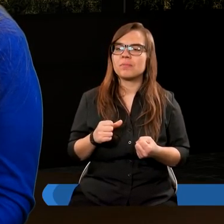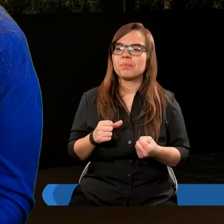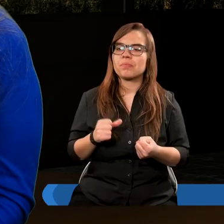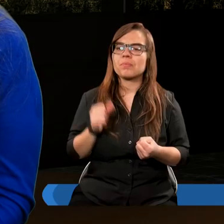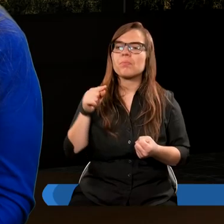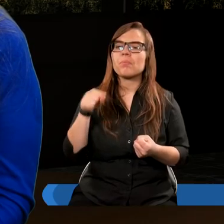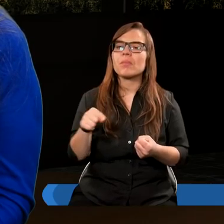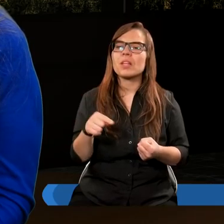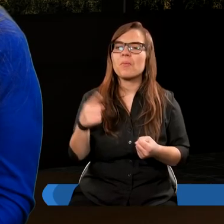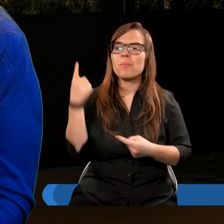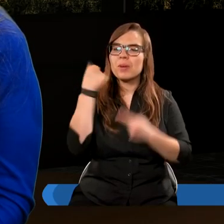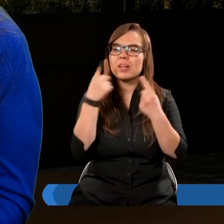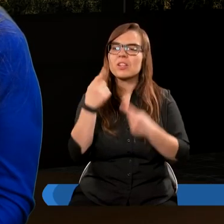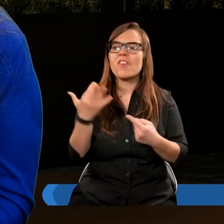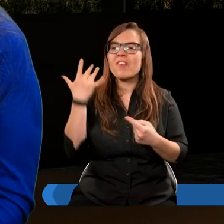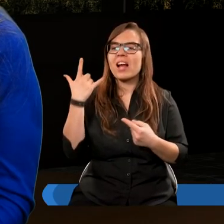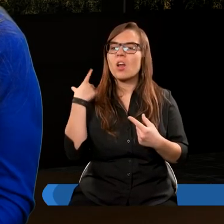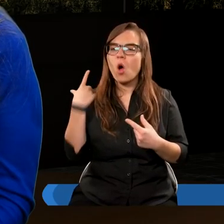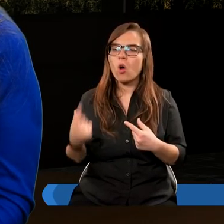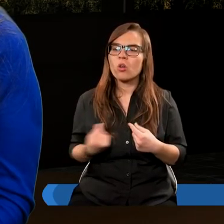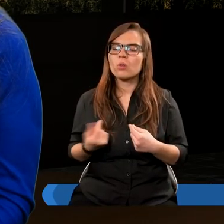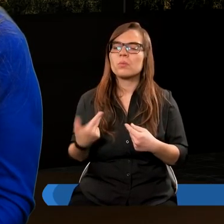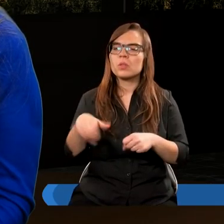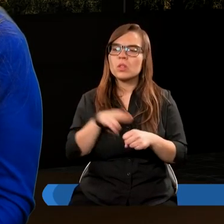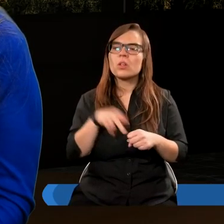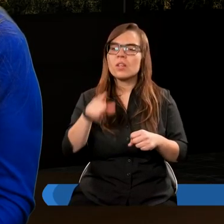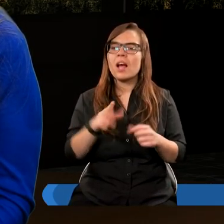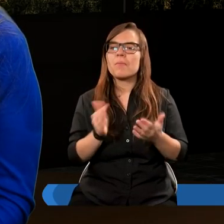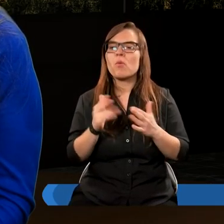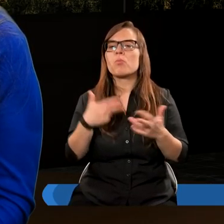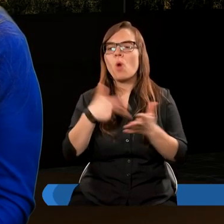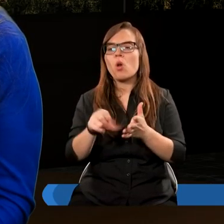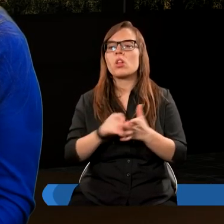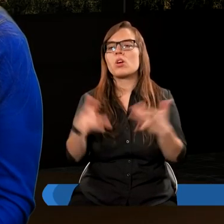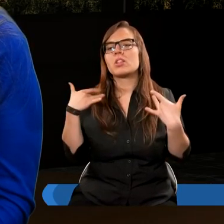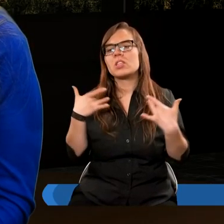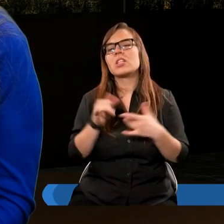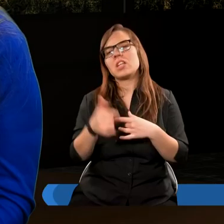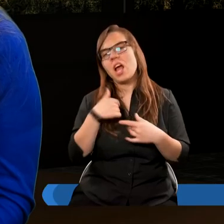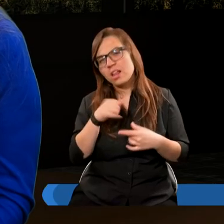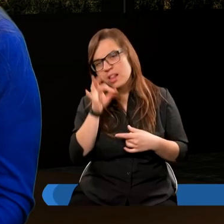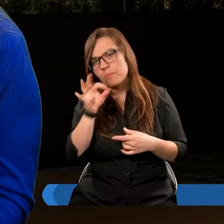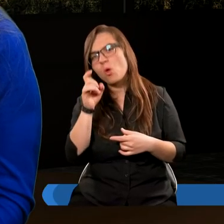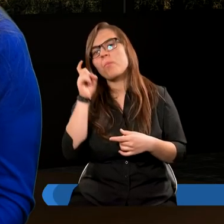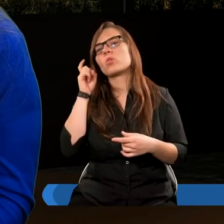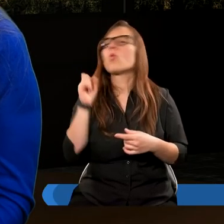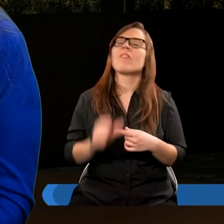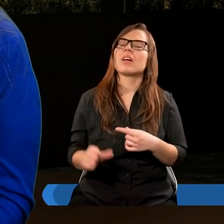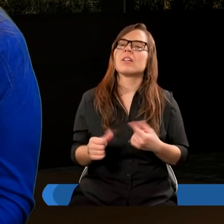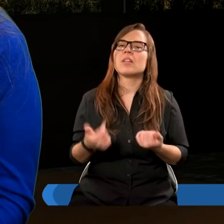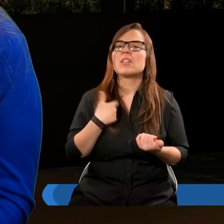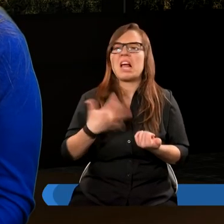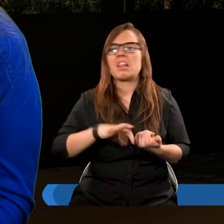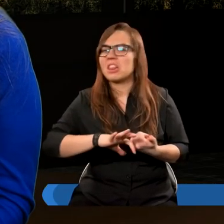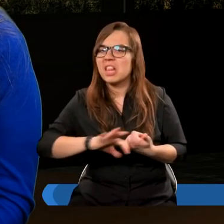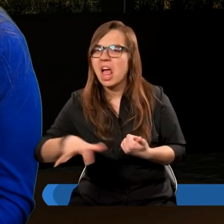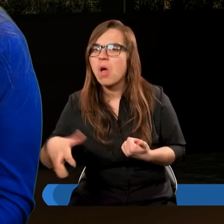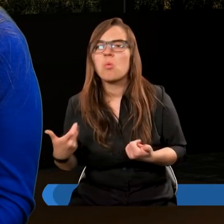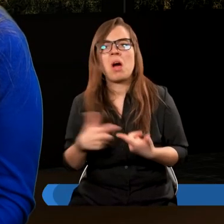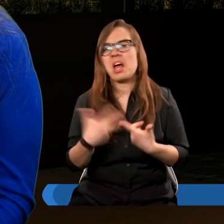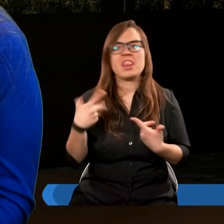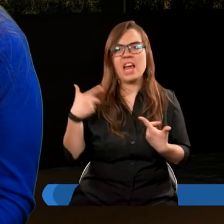I jest, myślę, wiele osób, które w ten sposób podchodzą do życia, że jestem dobrym człowiekiem, nie ukradłem, nikogo